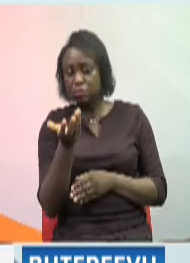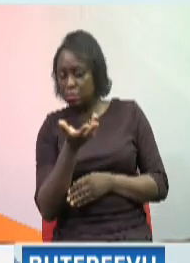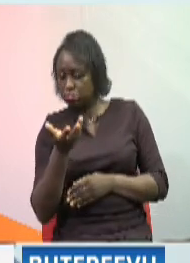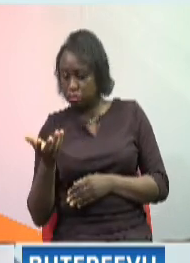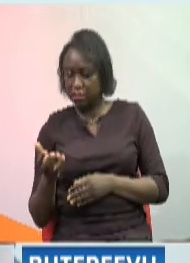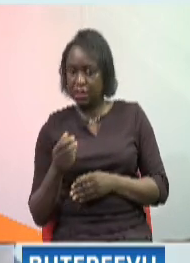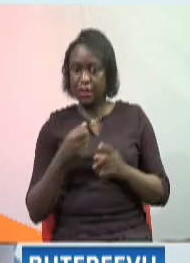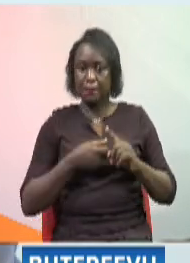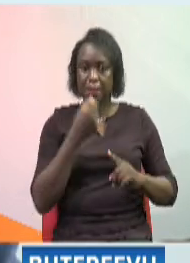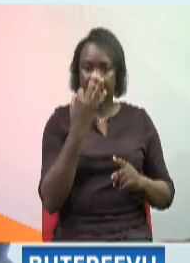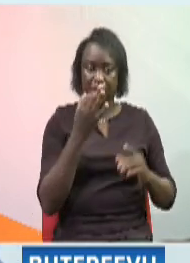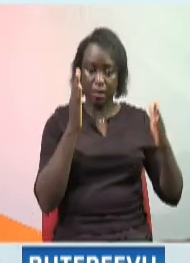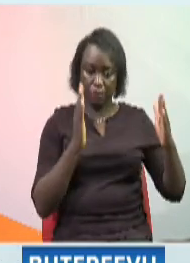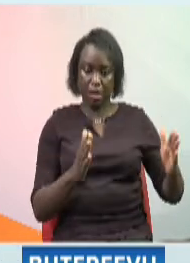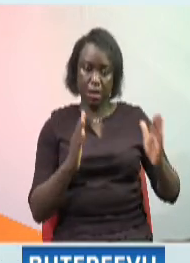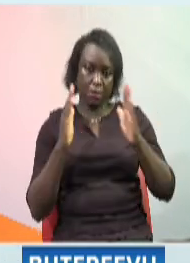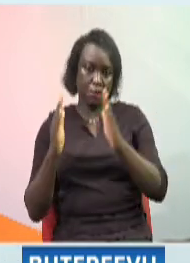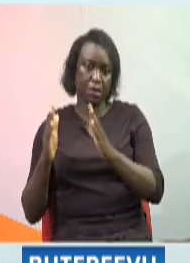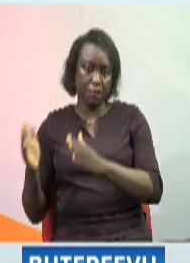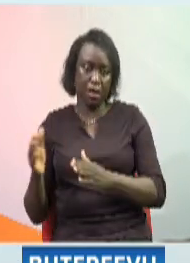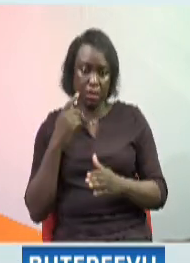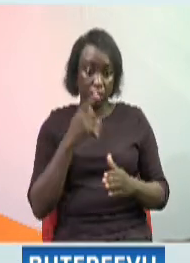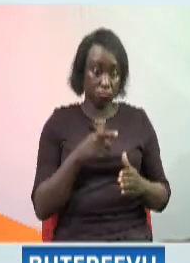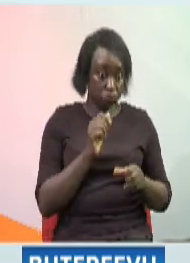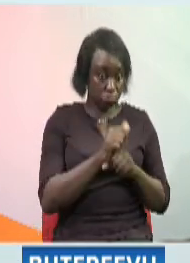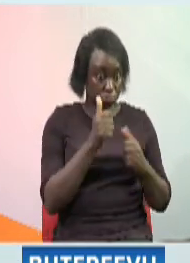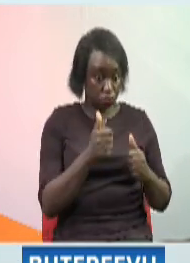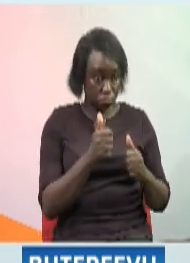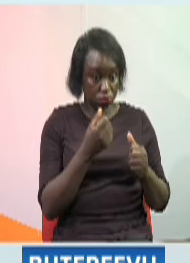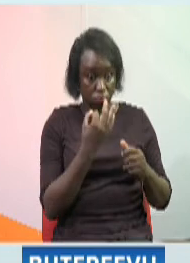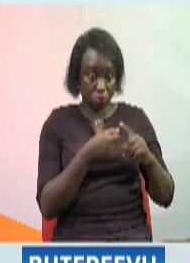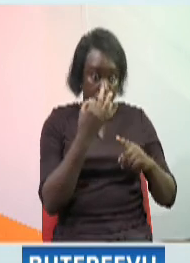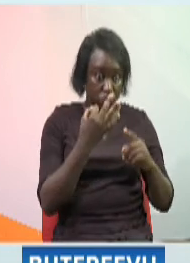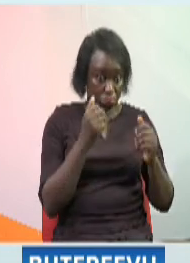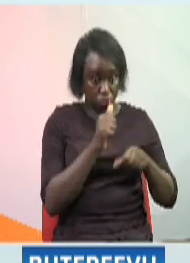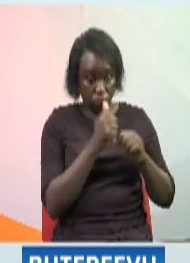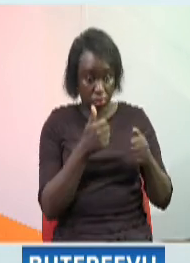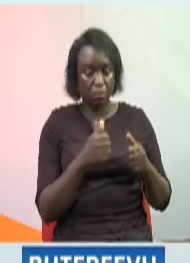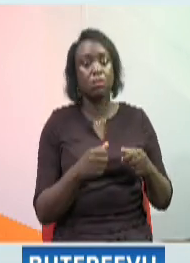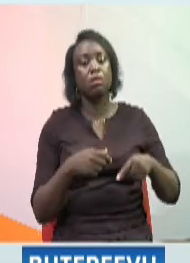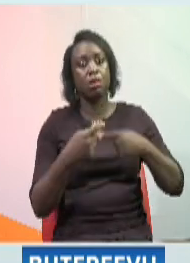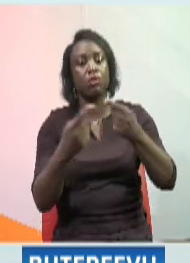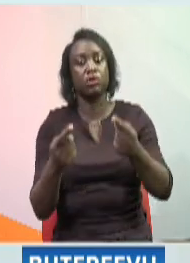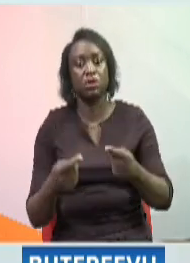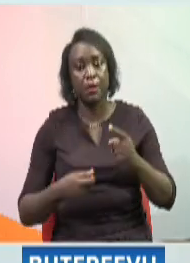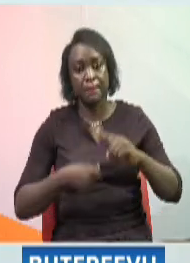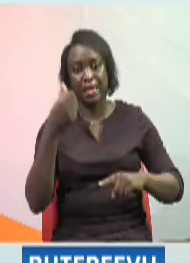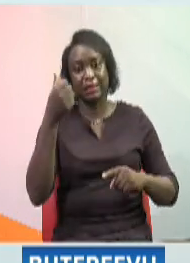lw'emyezi 3 okulaba oba musaanye okugenda mu maaso ate n'emyezi 6 tujja kakasiza ddala abo